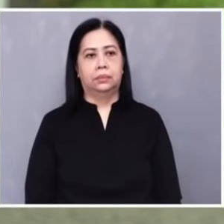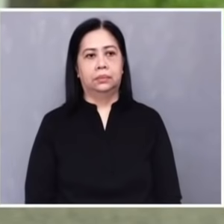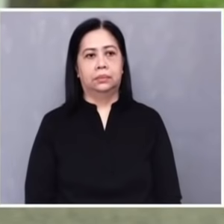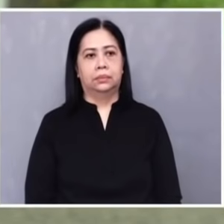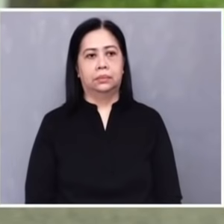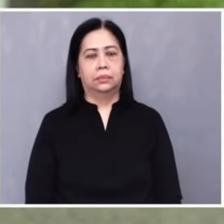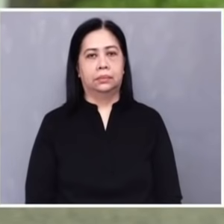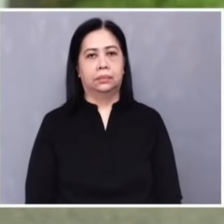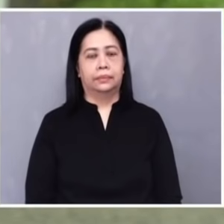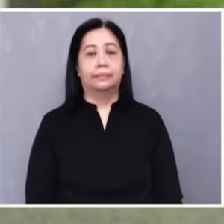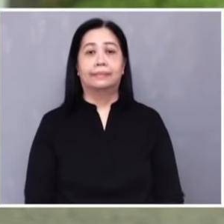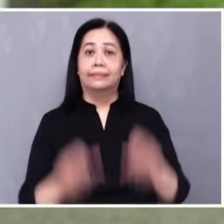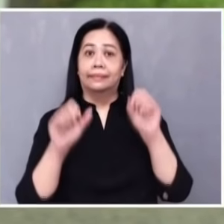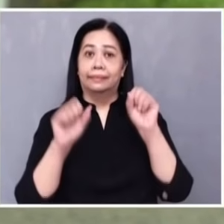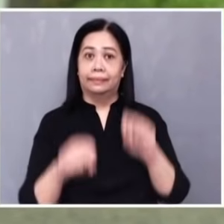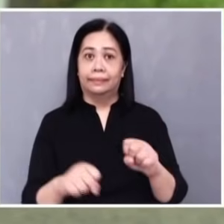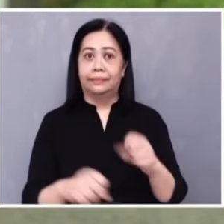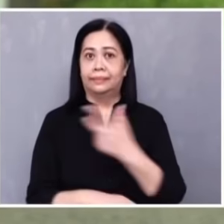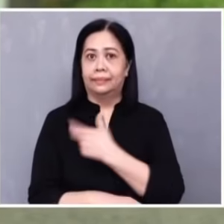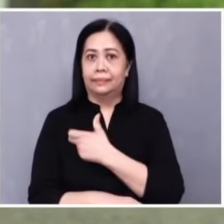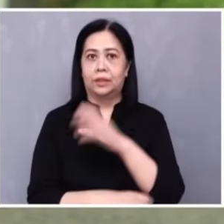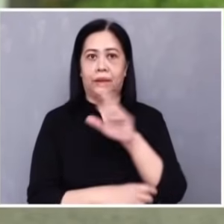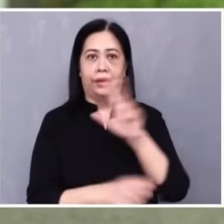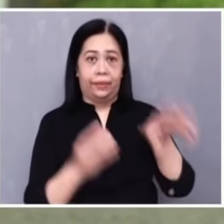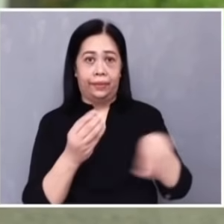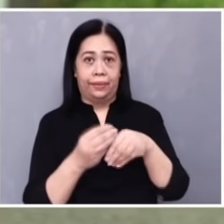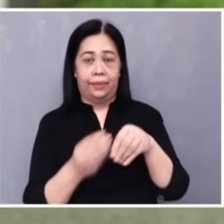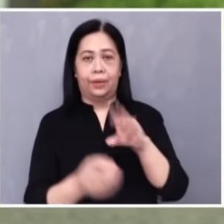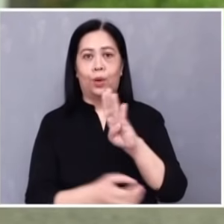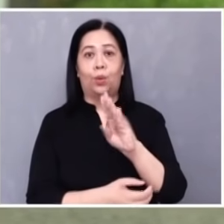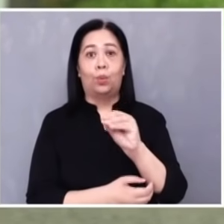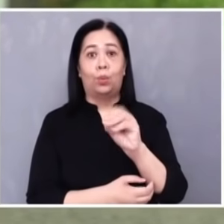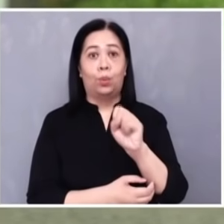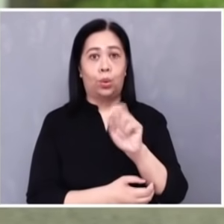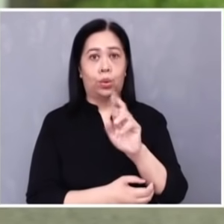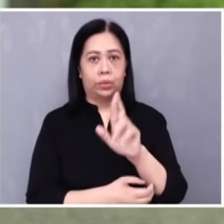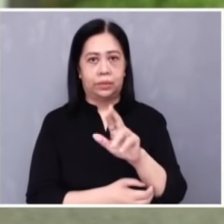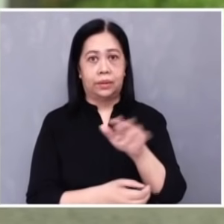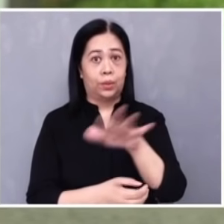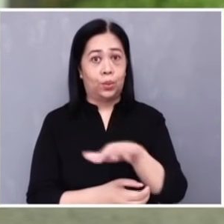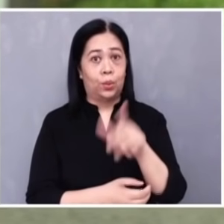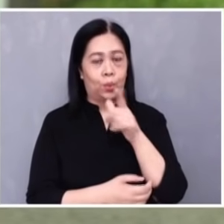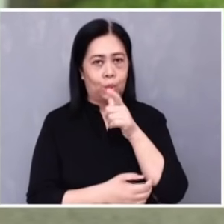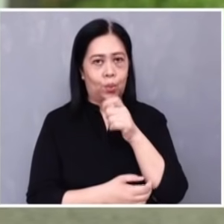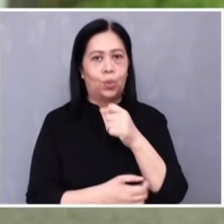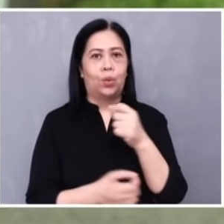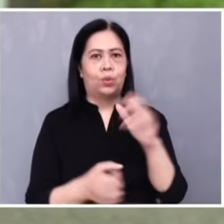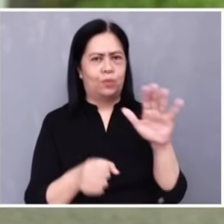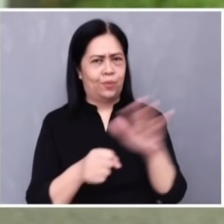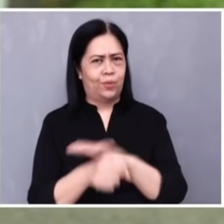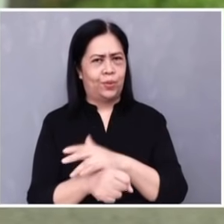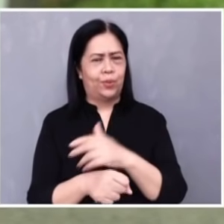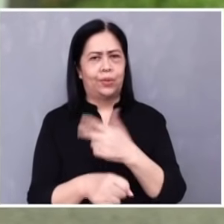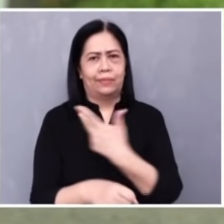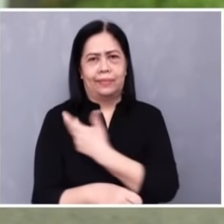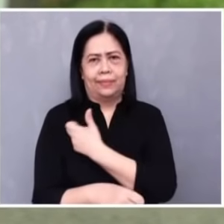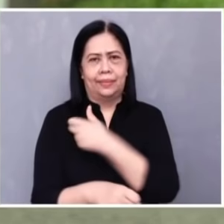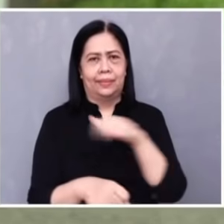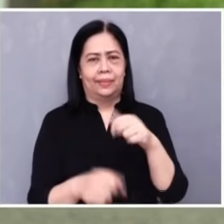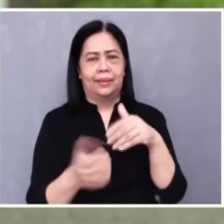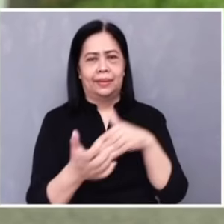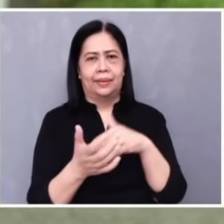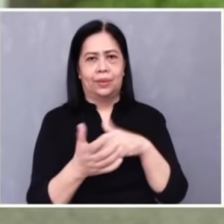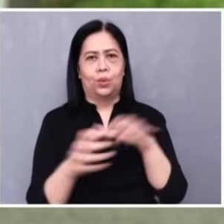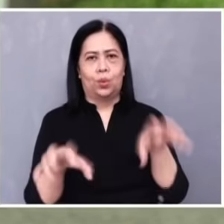Pwede na ang magpaturok ng booster o dagdag na dose ng bakuna kontra COVID ang mga fully vaccinated health workers sa bansa simula